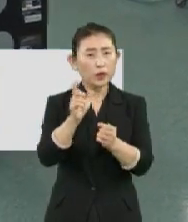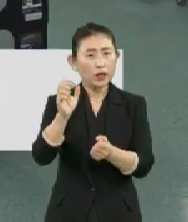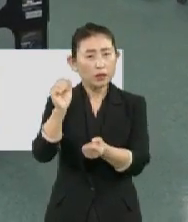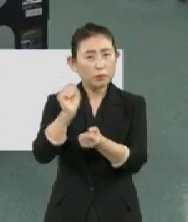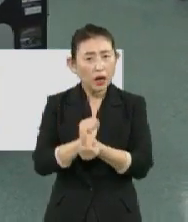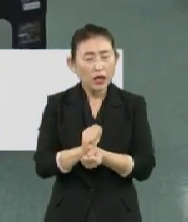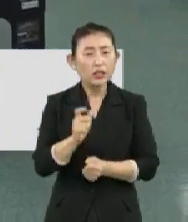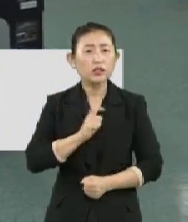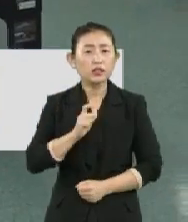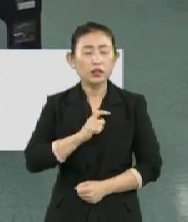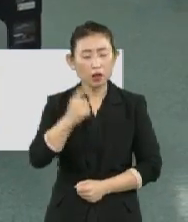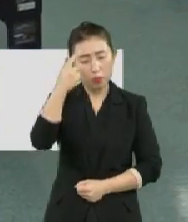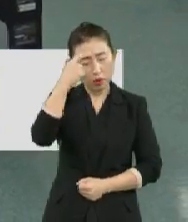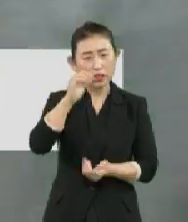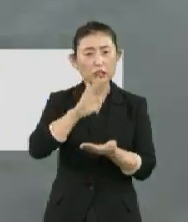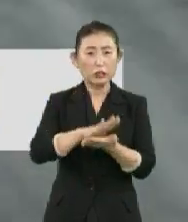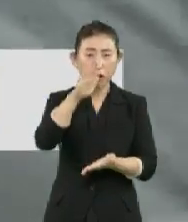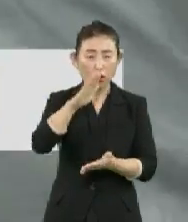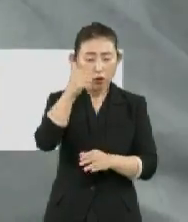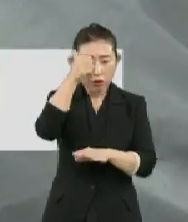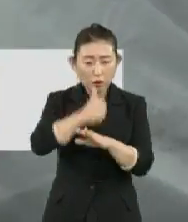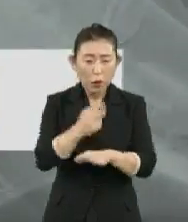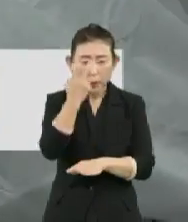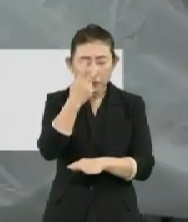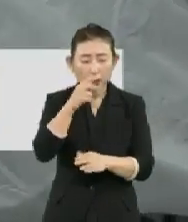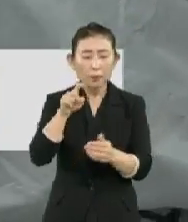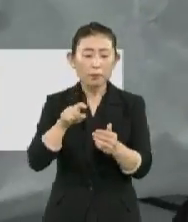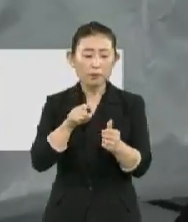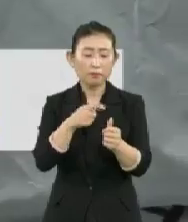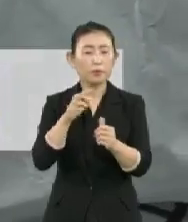알려져 진단검사를 한 결과 양성으로